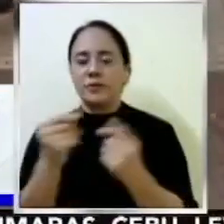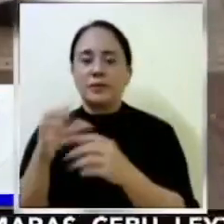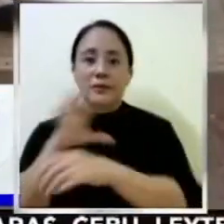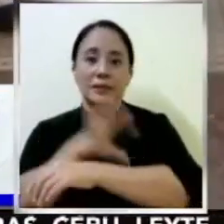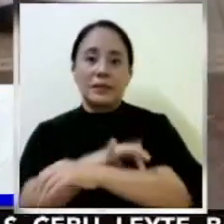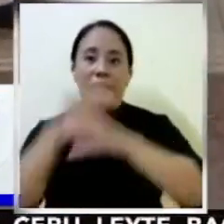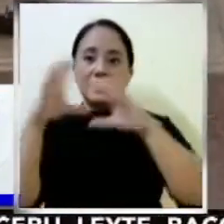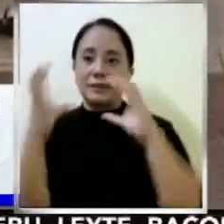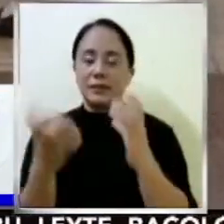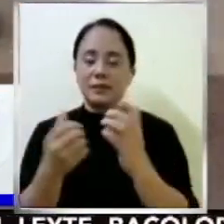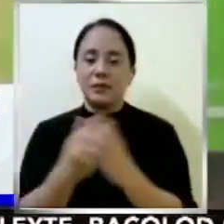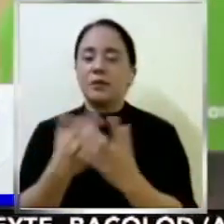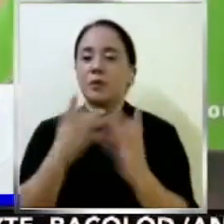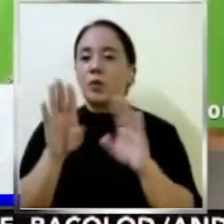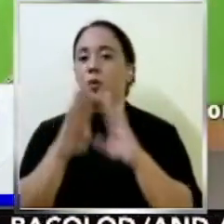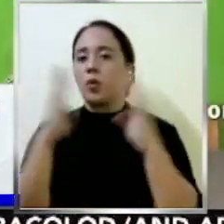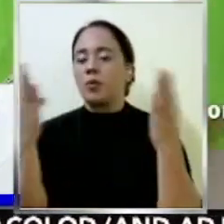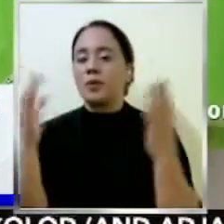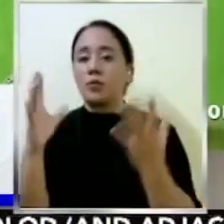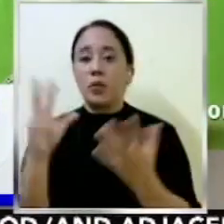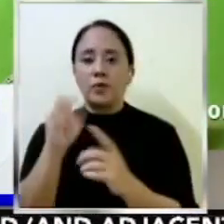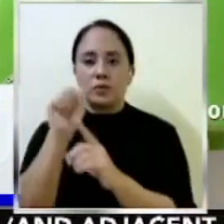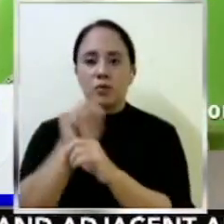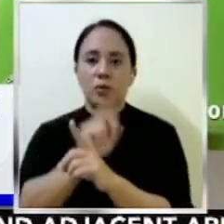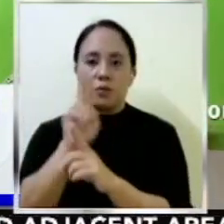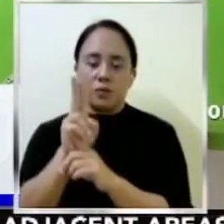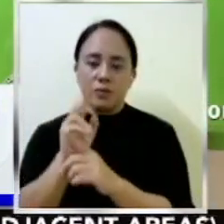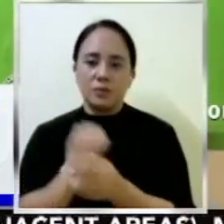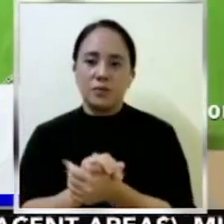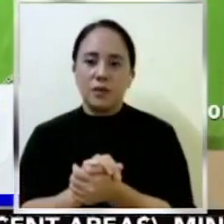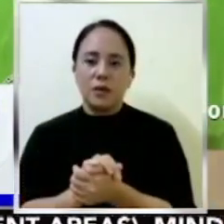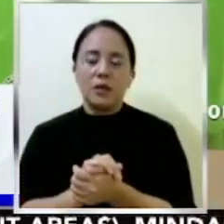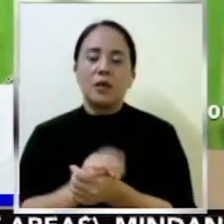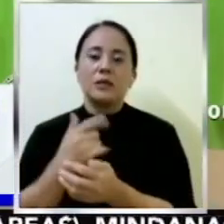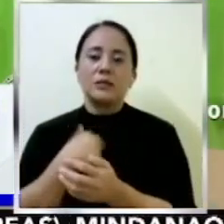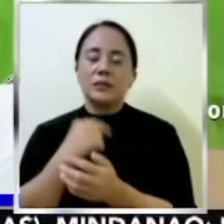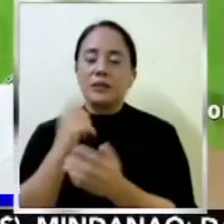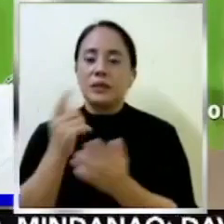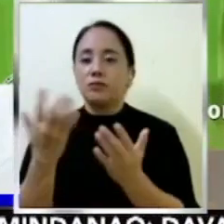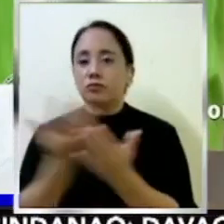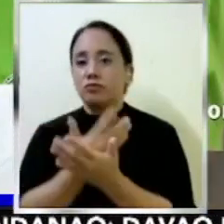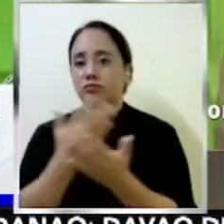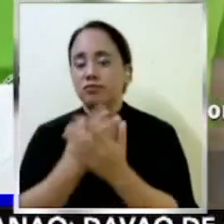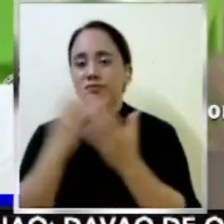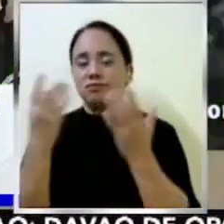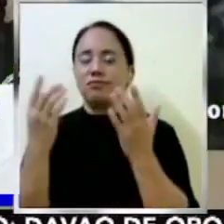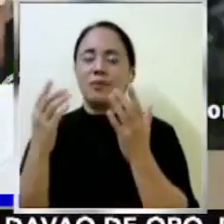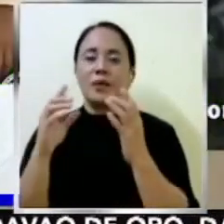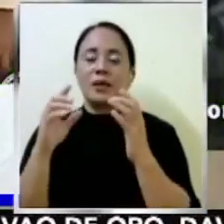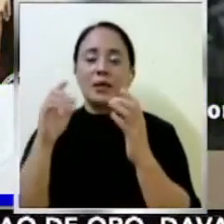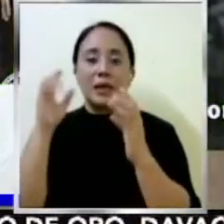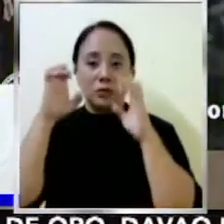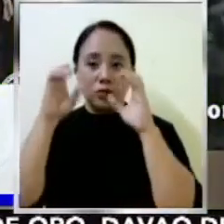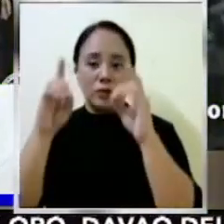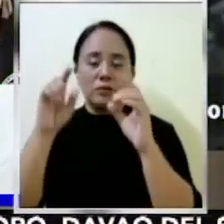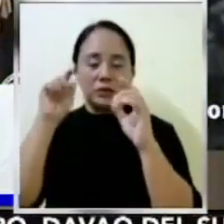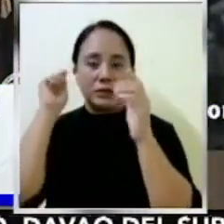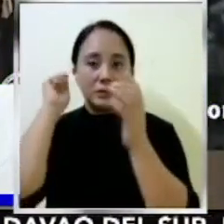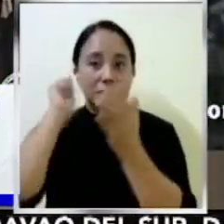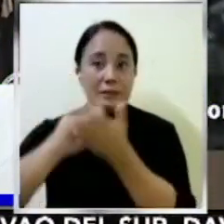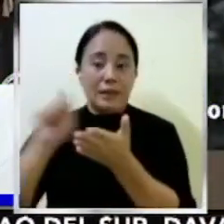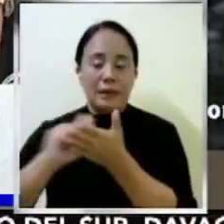pagbubukas ng klase sa Agosto. At bilang incoming Education Secretary, binigyan na rin daw si Duterte ng instruction